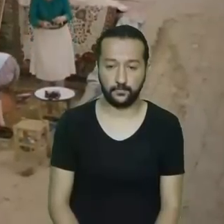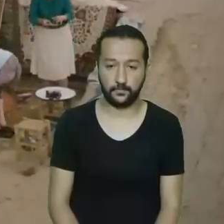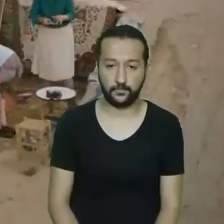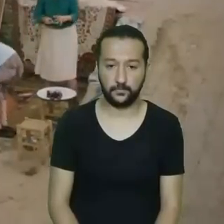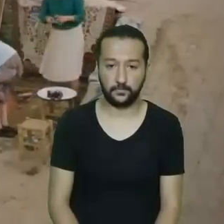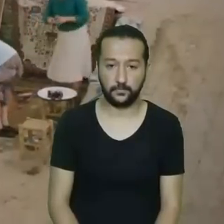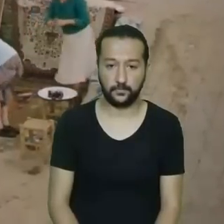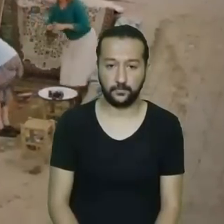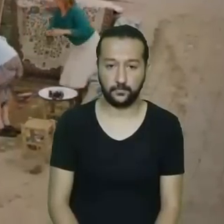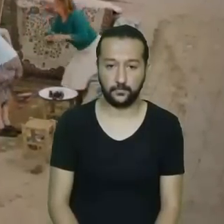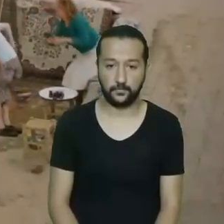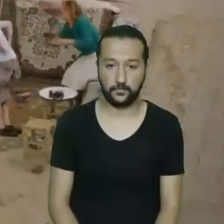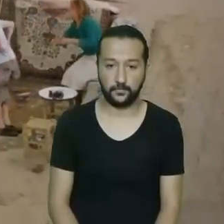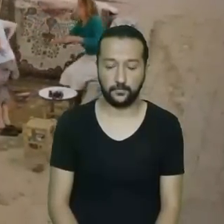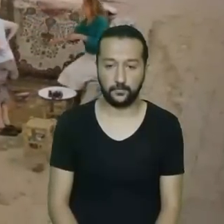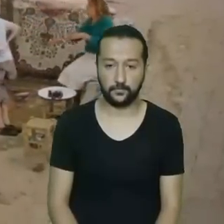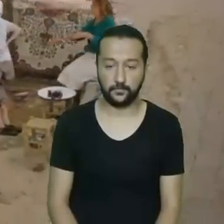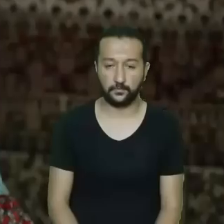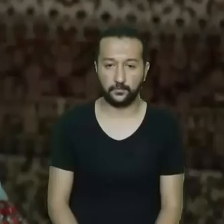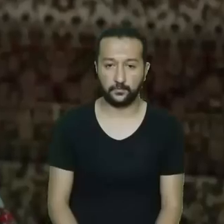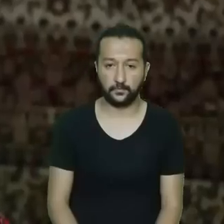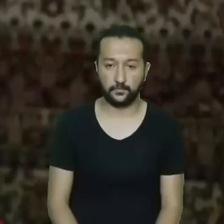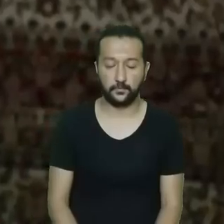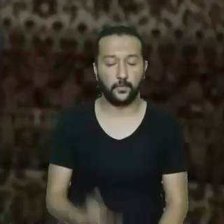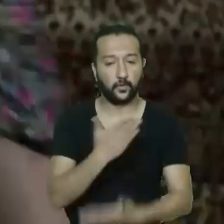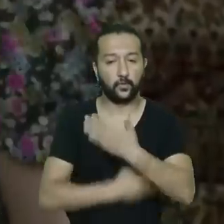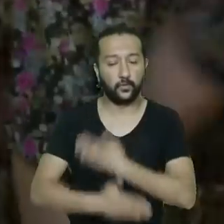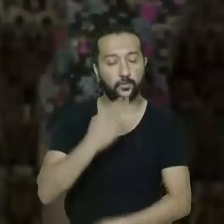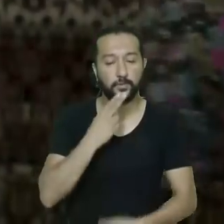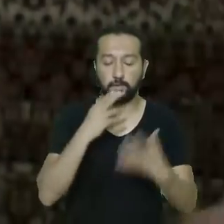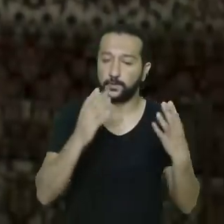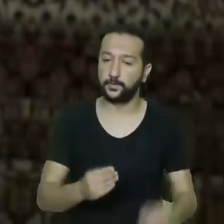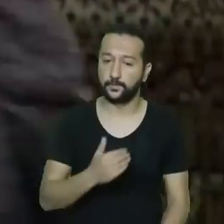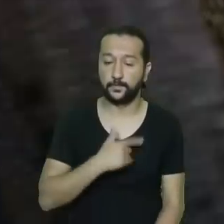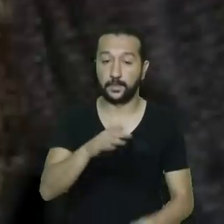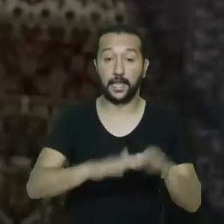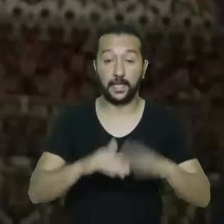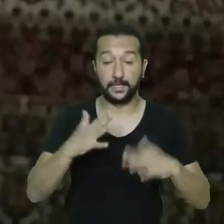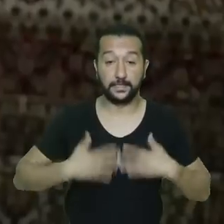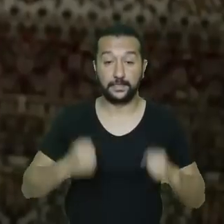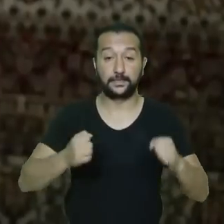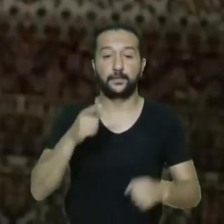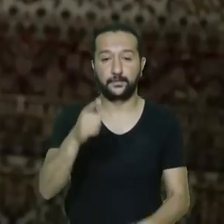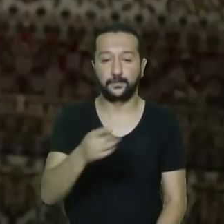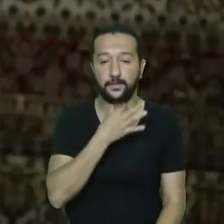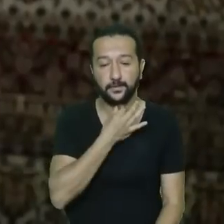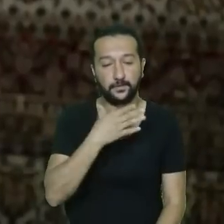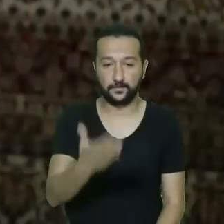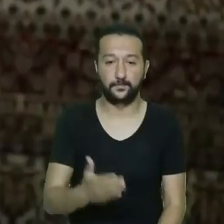Üç kadın sabunlu halıların başından bellerini tutarak kalktılar. Yorulmuşum kız. Ellerinize sağlık.